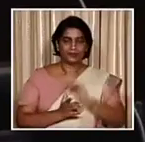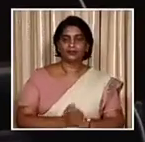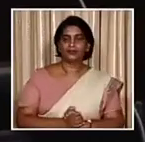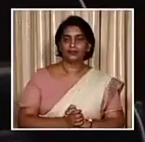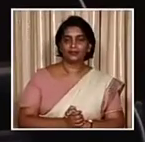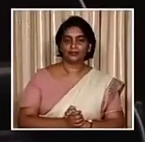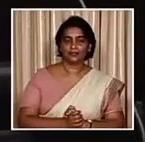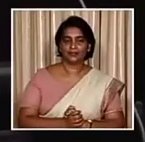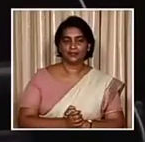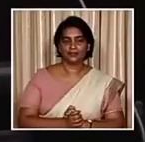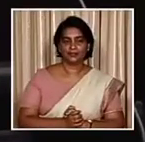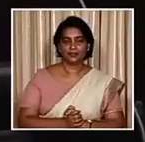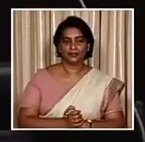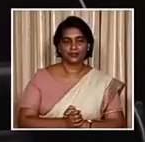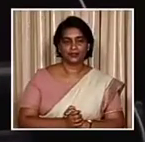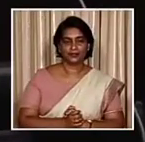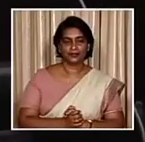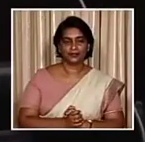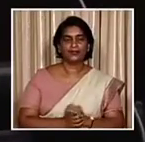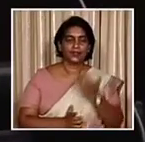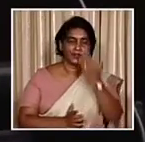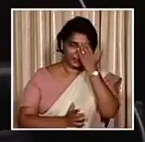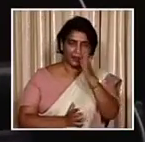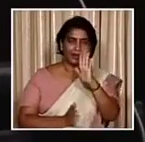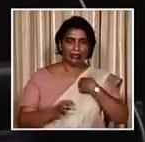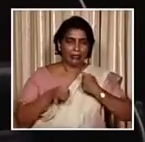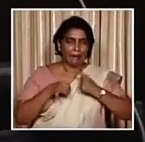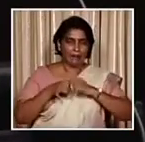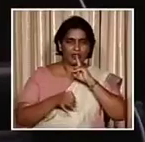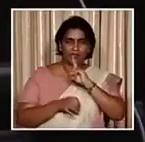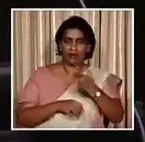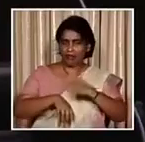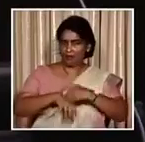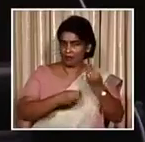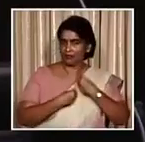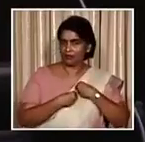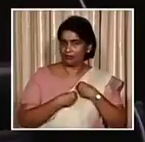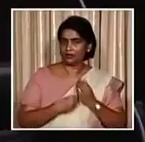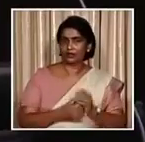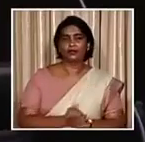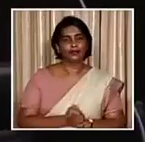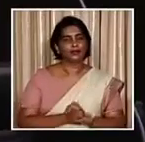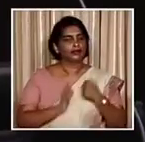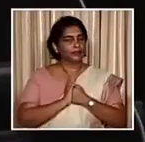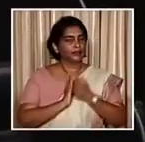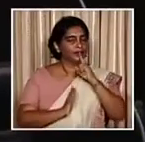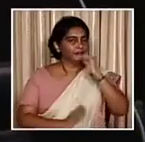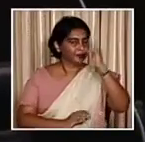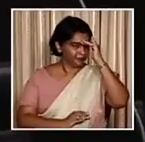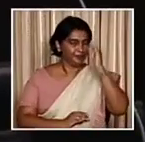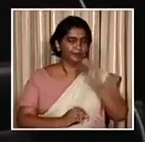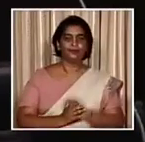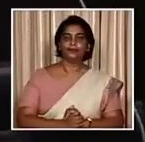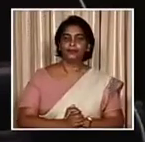ගරු කතානායකතුමනි, කරුණාකර මගේ ප්‍රශ්න අහන්න ඉඩ දෙන්න. ගරු කතානායකතුමනි,